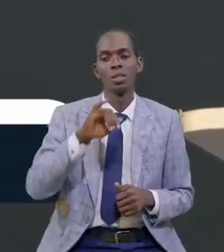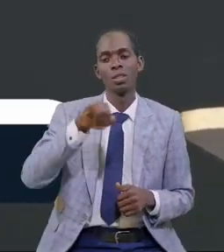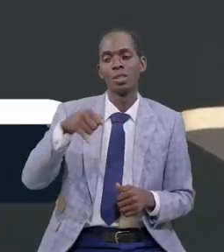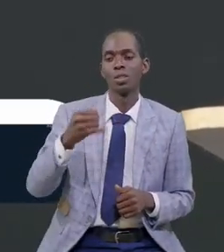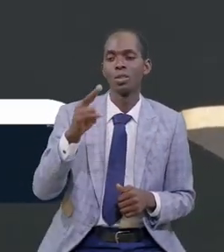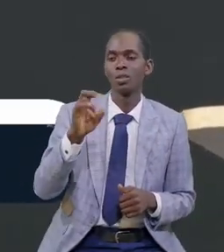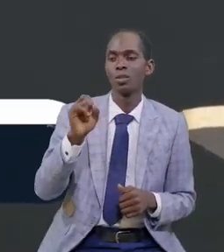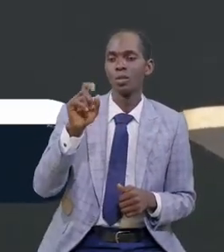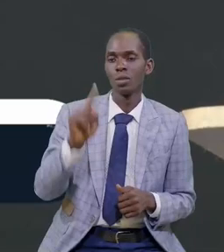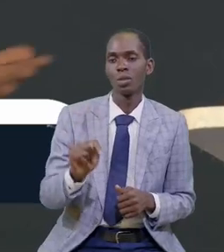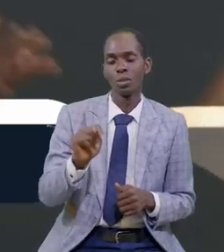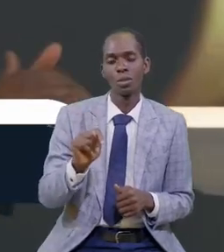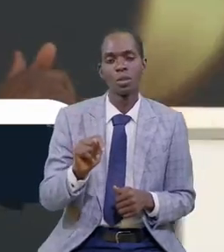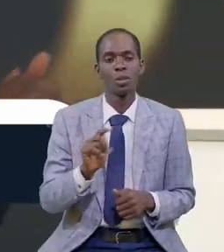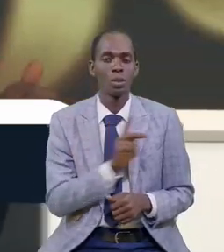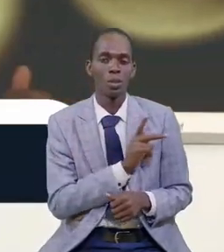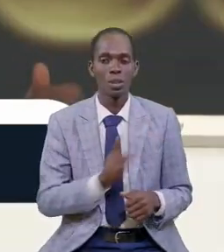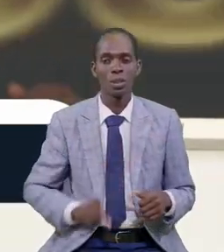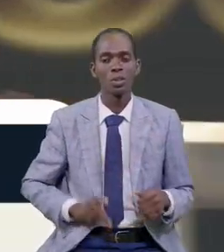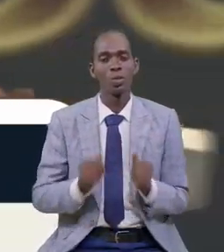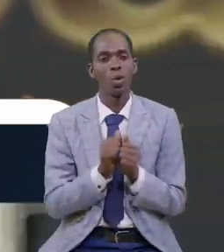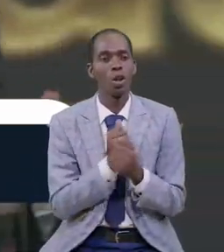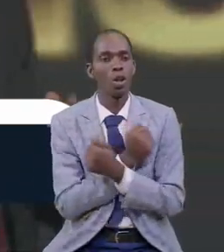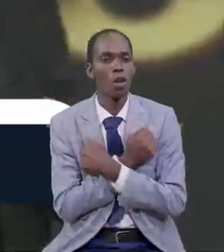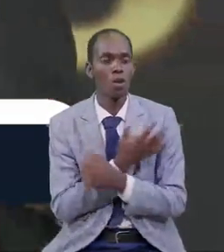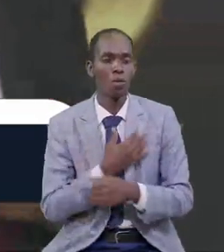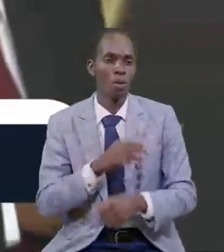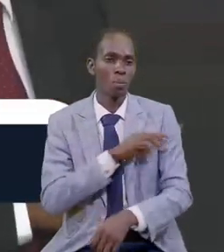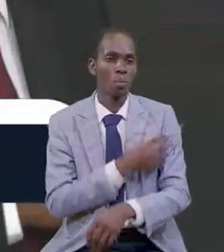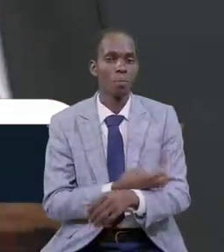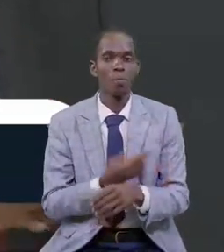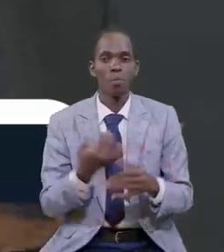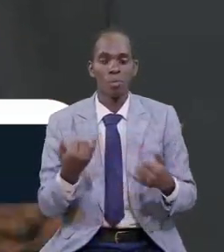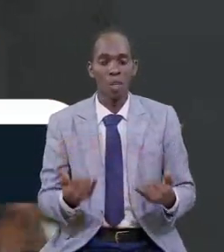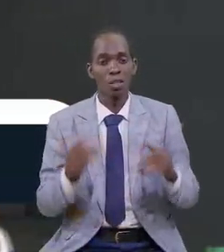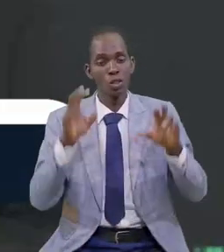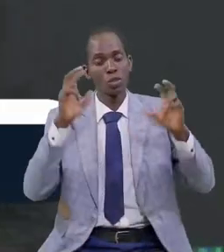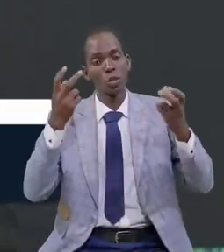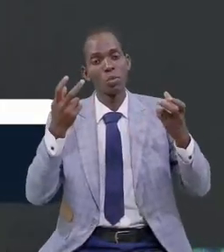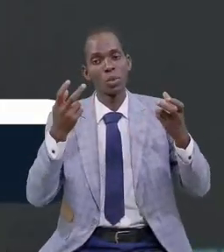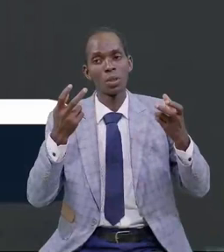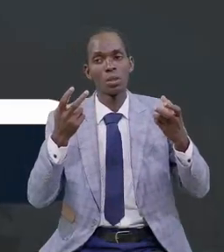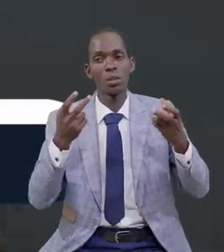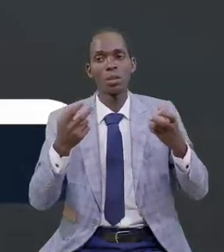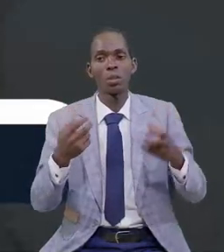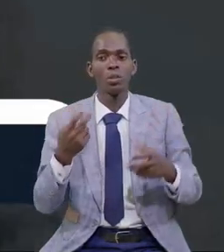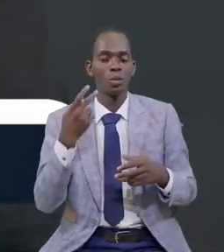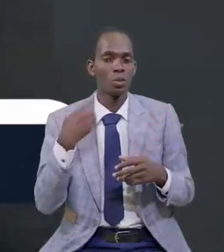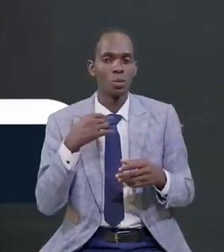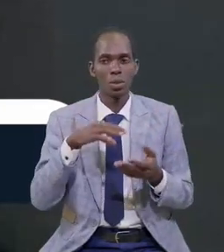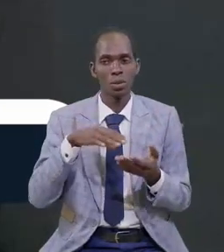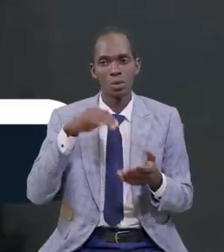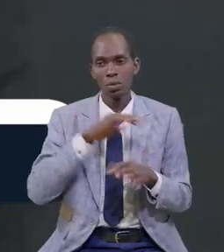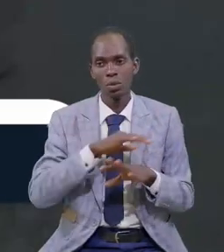juste avec l'amour et la force nous allons voir quatre choses ici qui vont